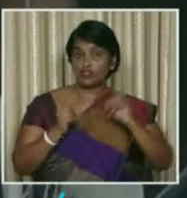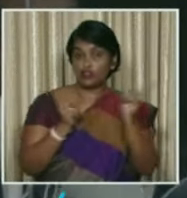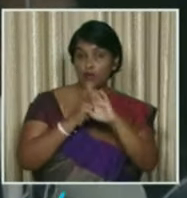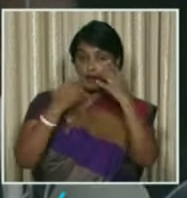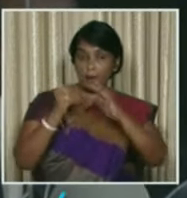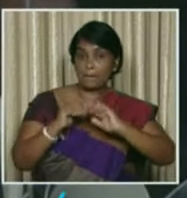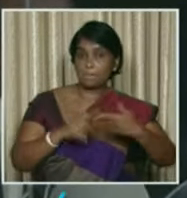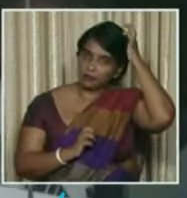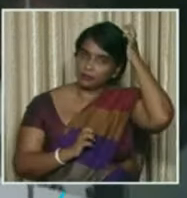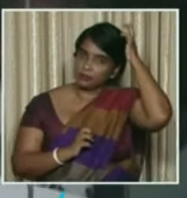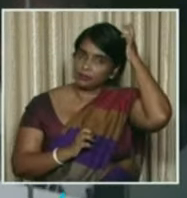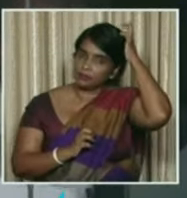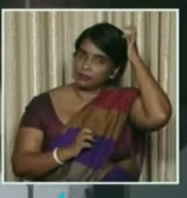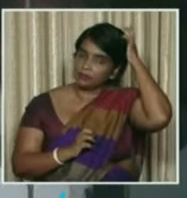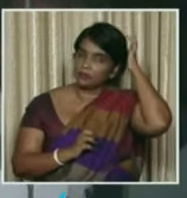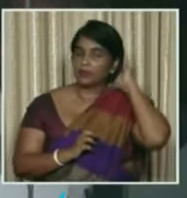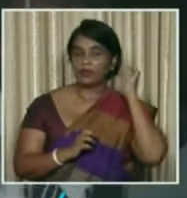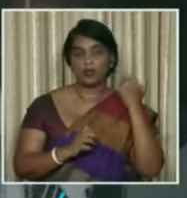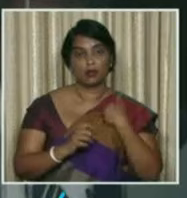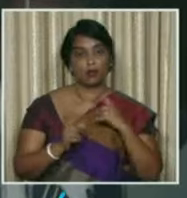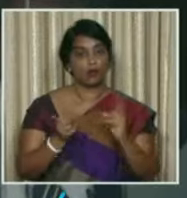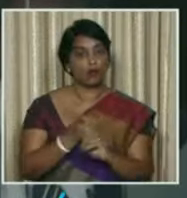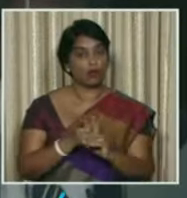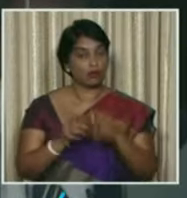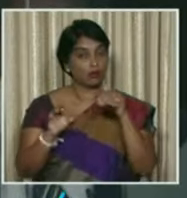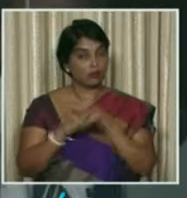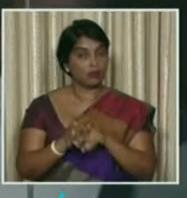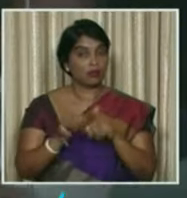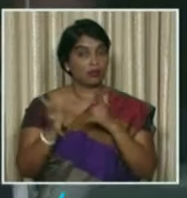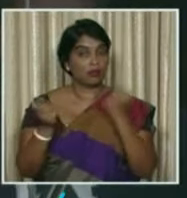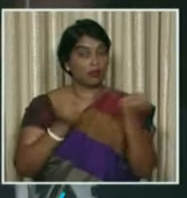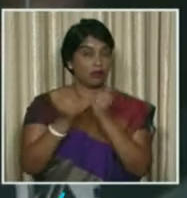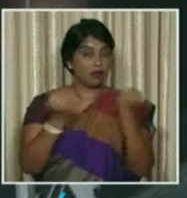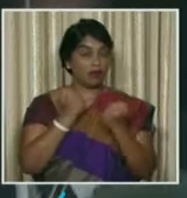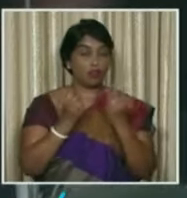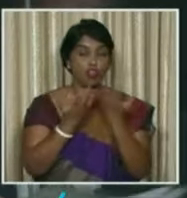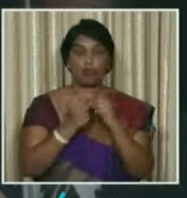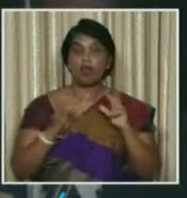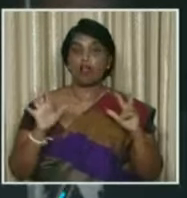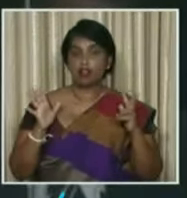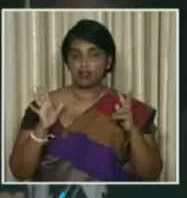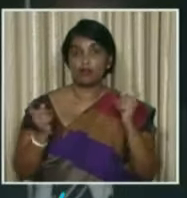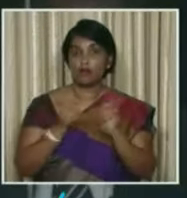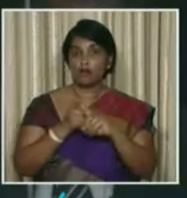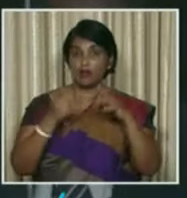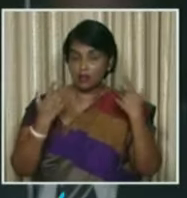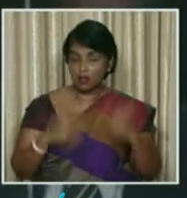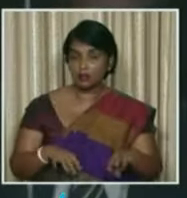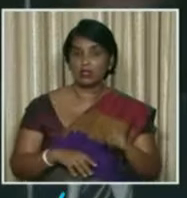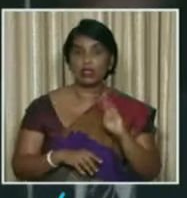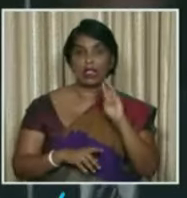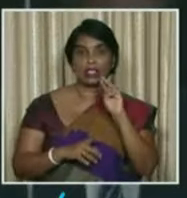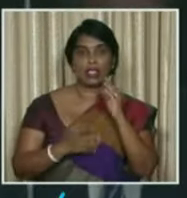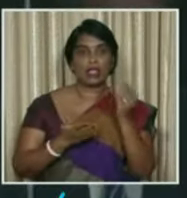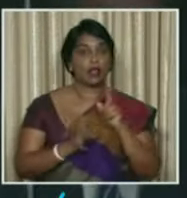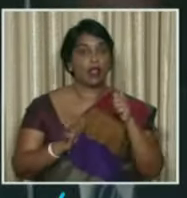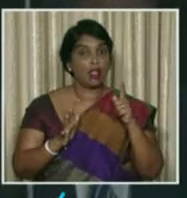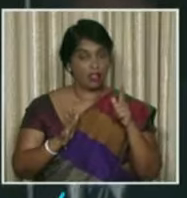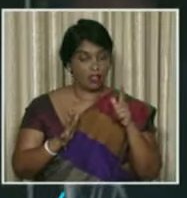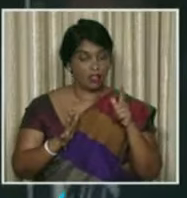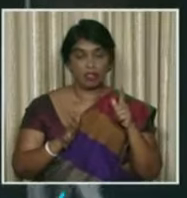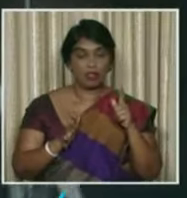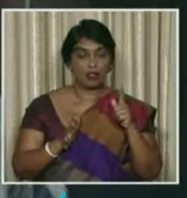ලබා ගැනීමට හැබිලා නැහැ. මා යුද්ධයේ මෙහෙවන විට තිබූ යුද ටැංකි සංඛ්‍යාව 80ක්. යුද්ධය ඉවරනකොට ඒකෙන් 30ක් විතරලා තිබුණා. අනිත්